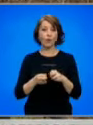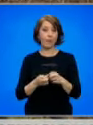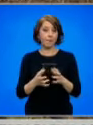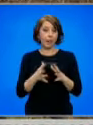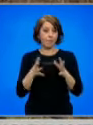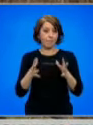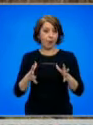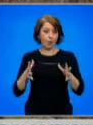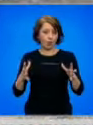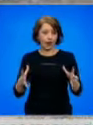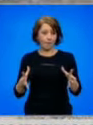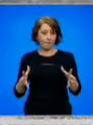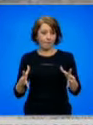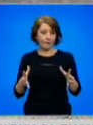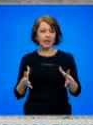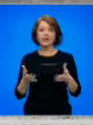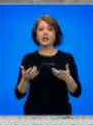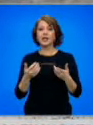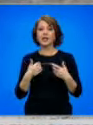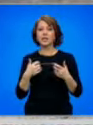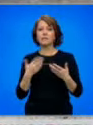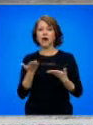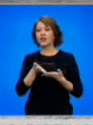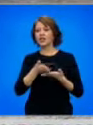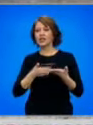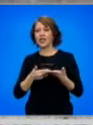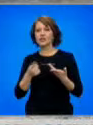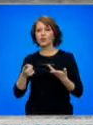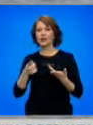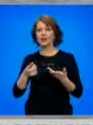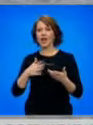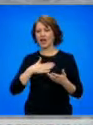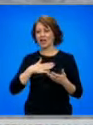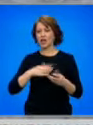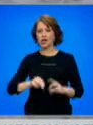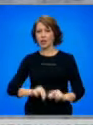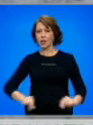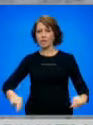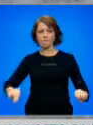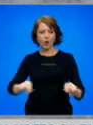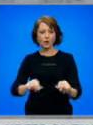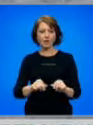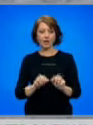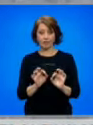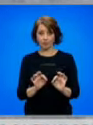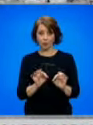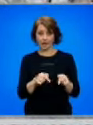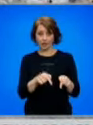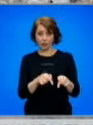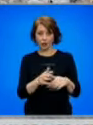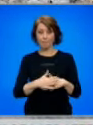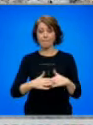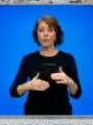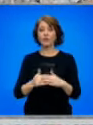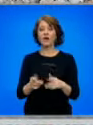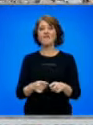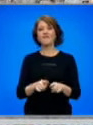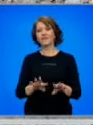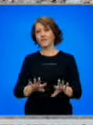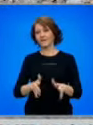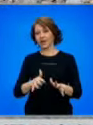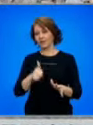има изключени част от имотите. И в момента точното и подготвяме временно да